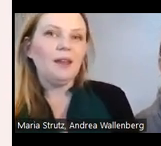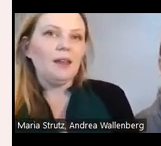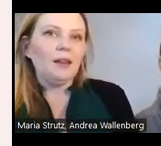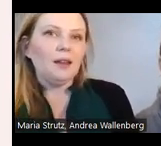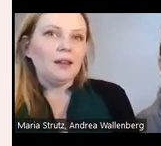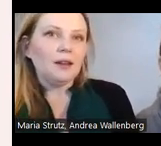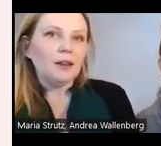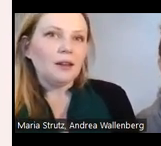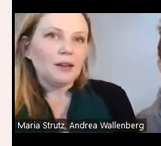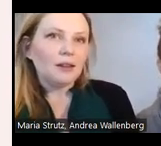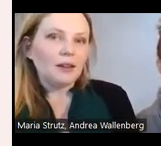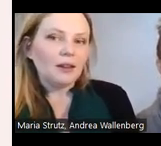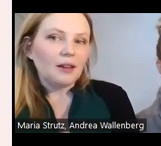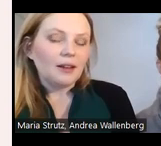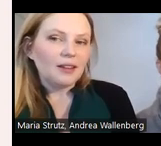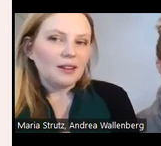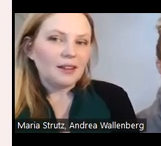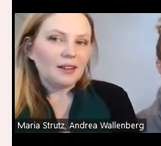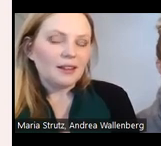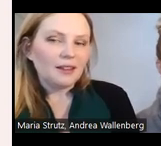det bra med ljudet, Ingrid?